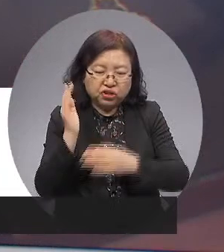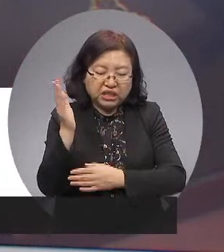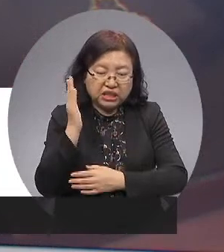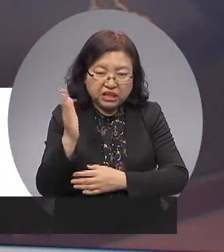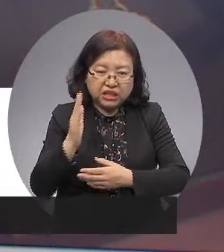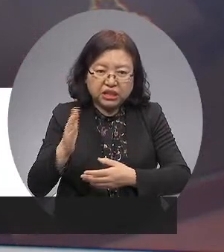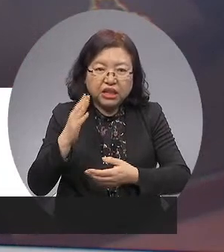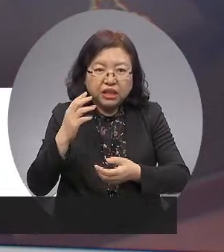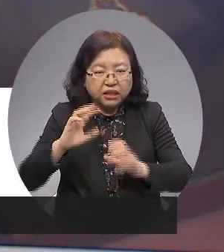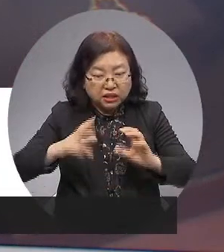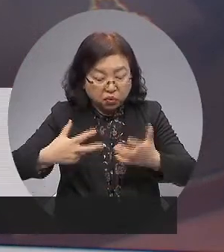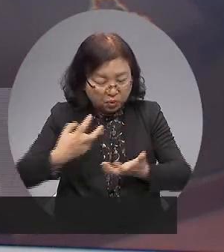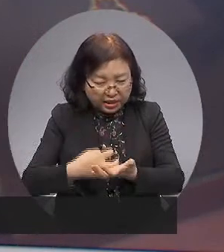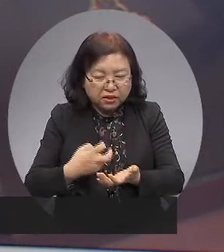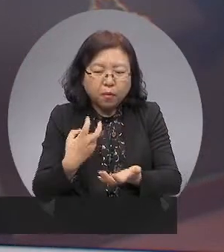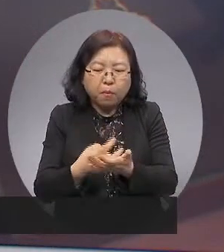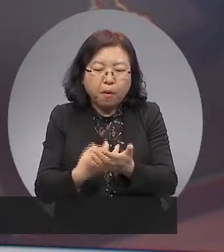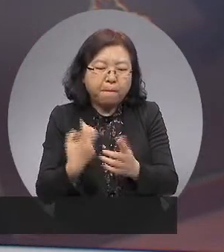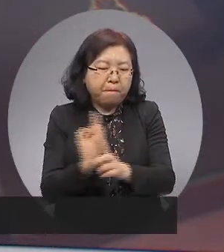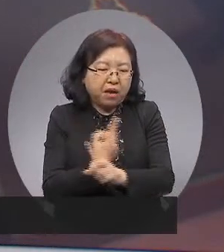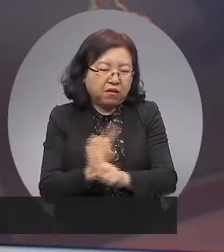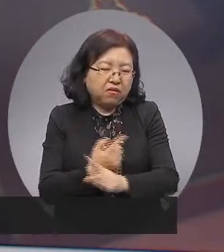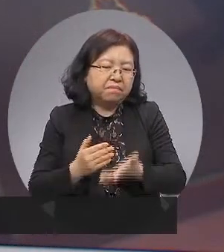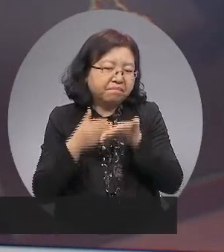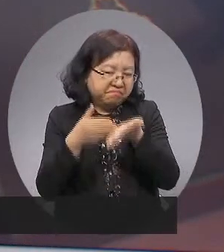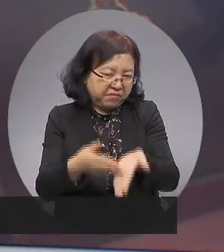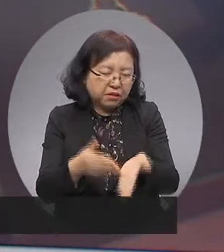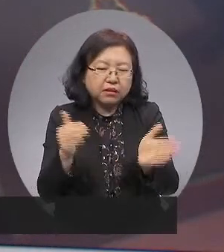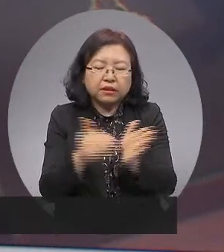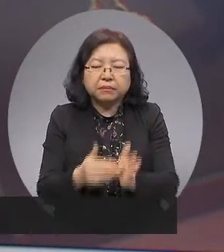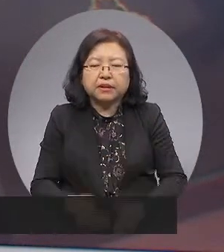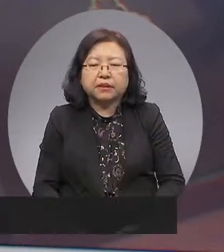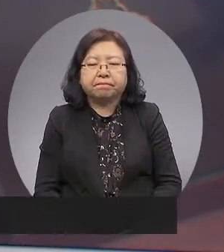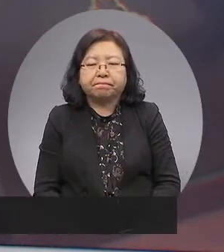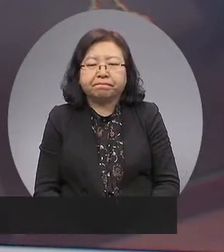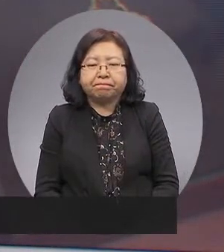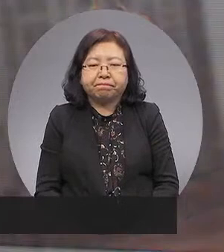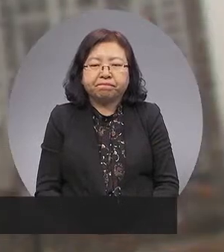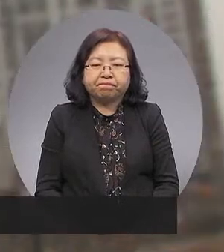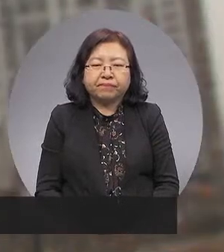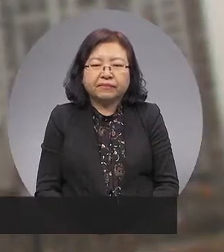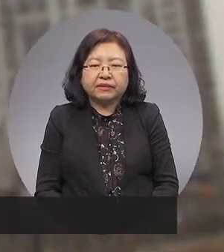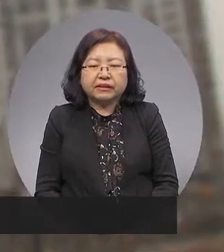제도 개선을 건의하고 나섰습니다. 심충만 기자입니다.